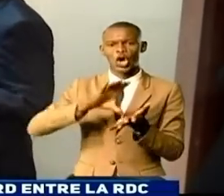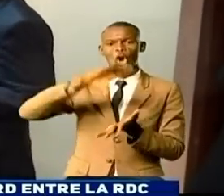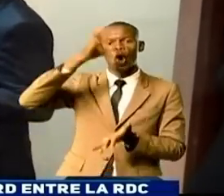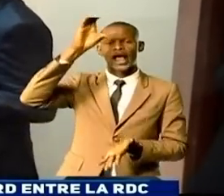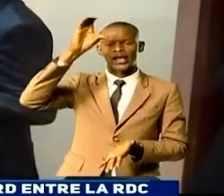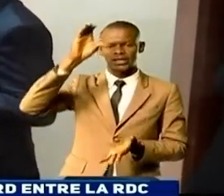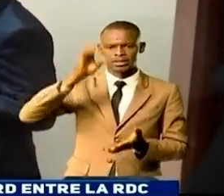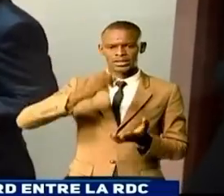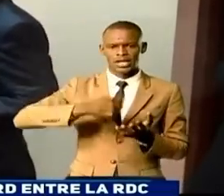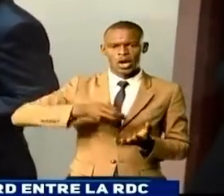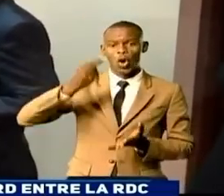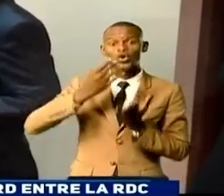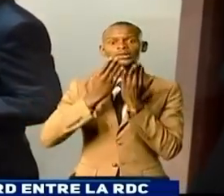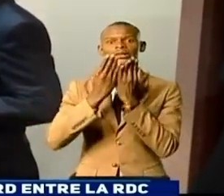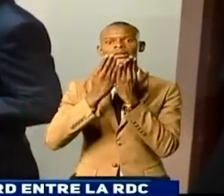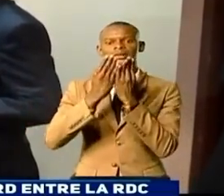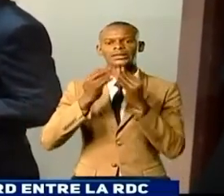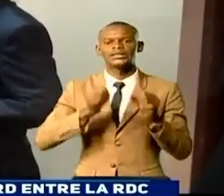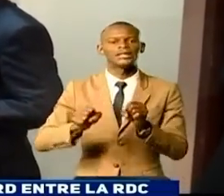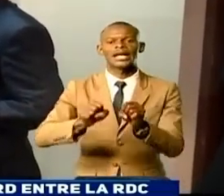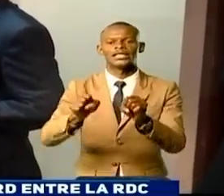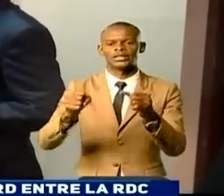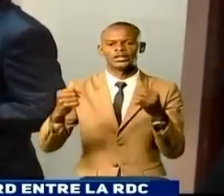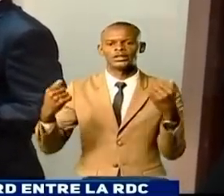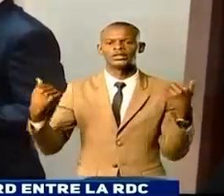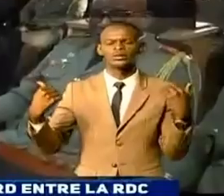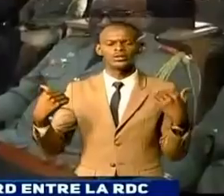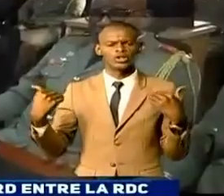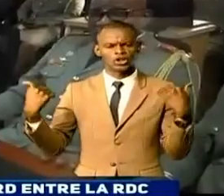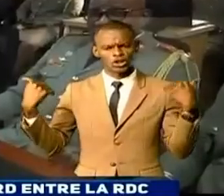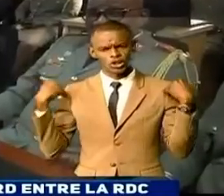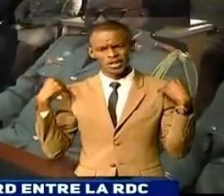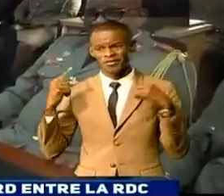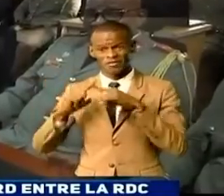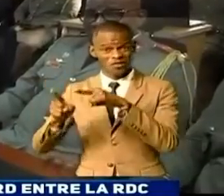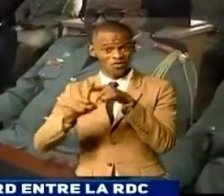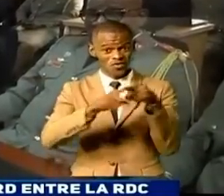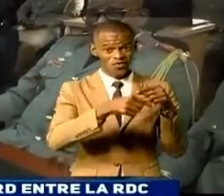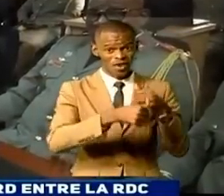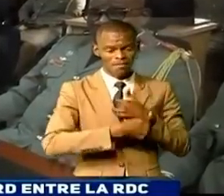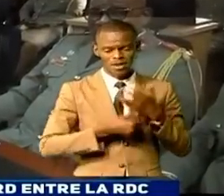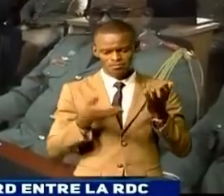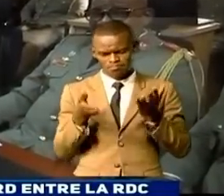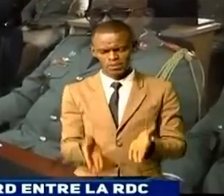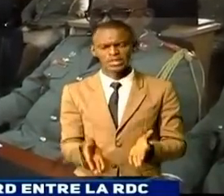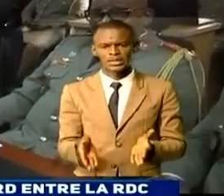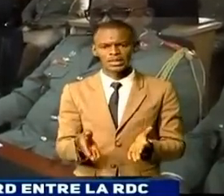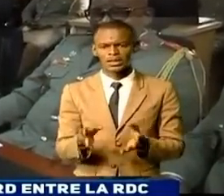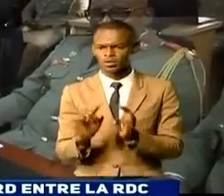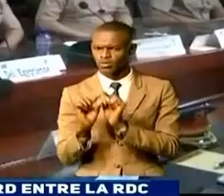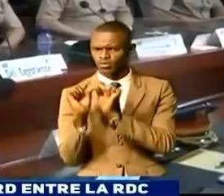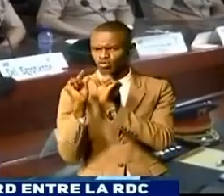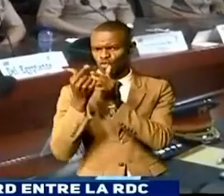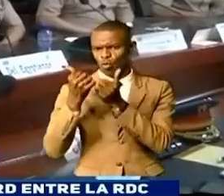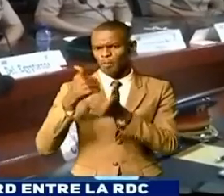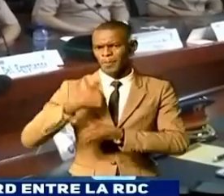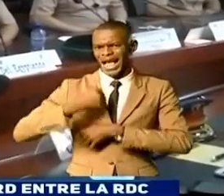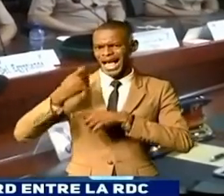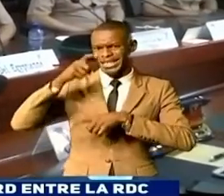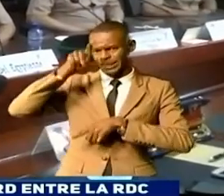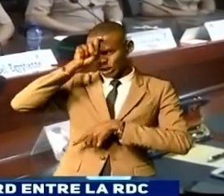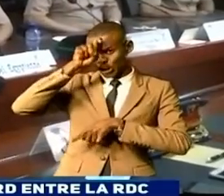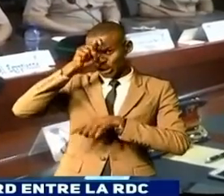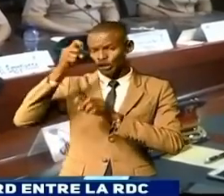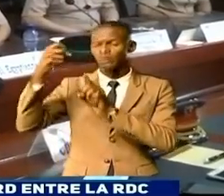en présence de plusieurs hauts gradés de l'armée congolaise ainsi que des membres de la délégation égyptienne qui ont accompagné le commandant